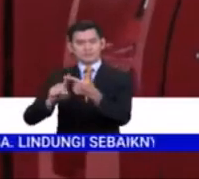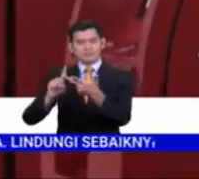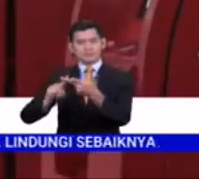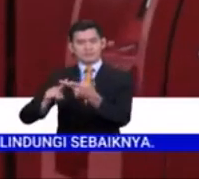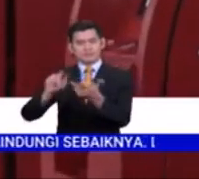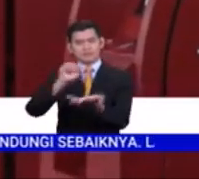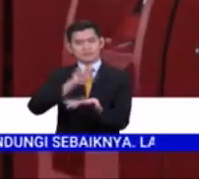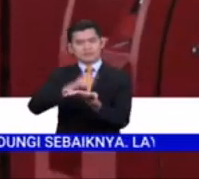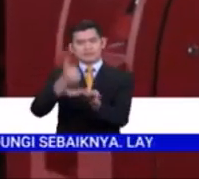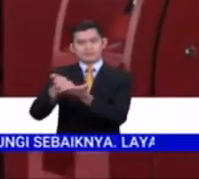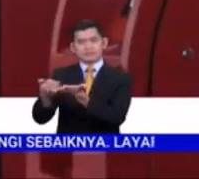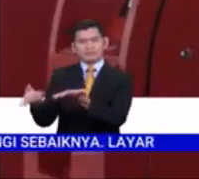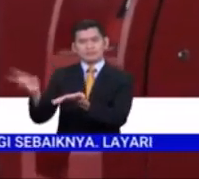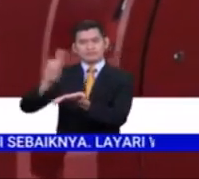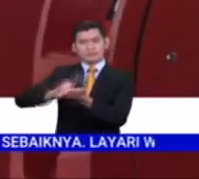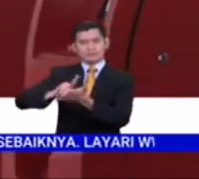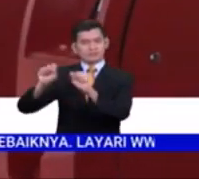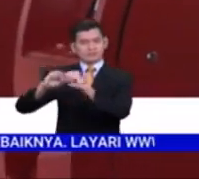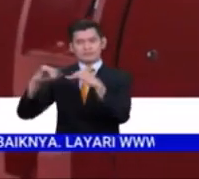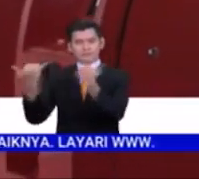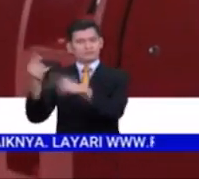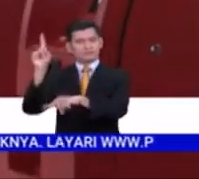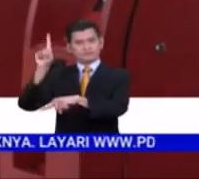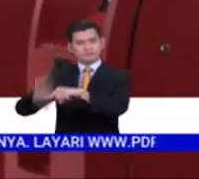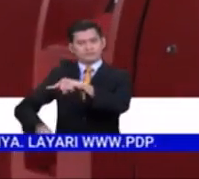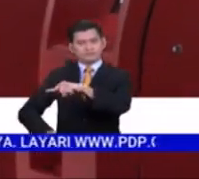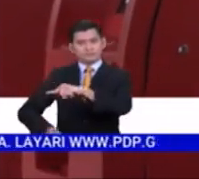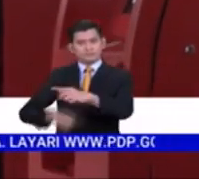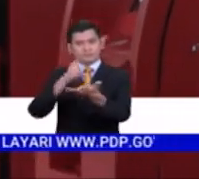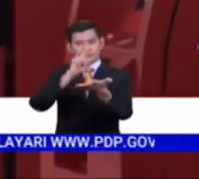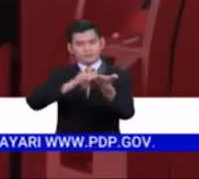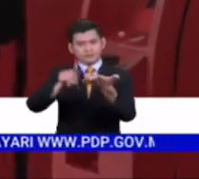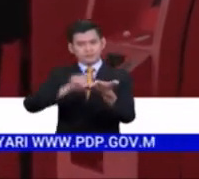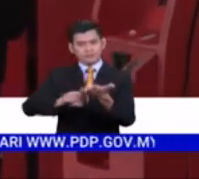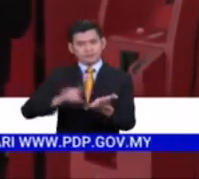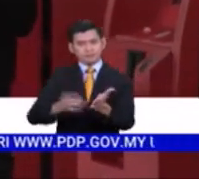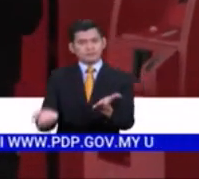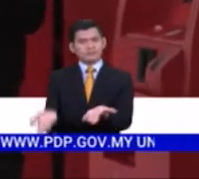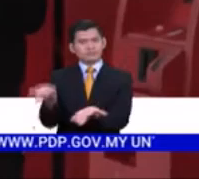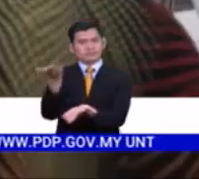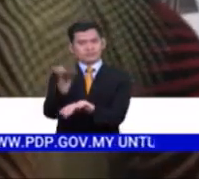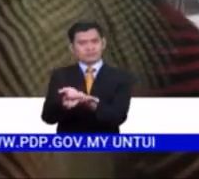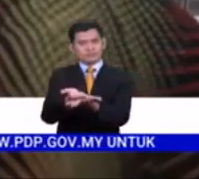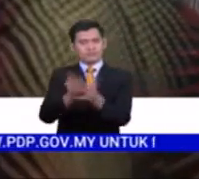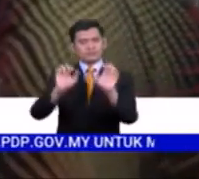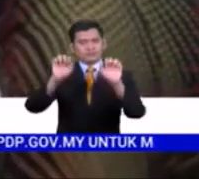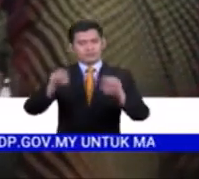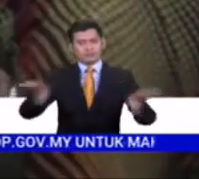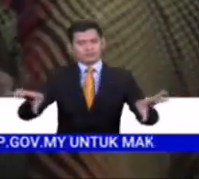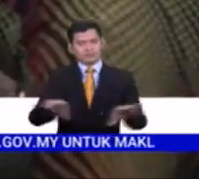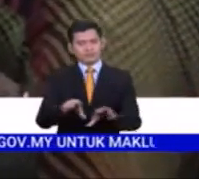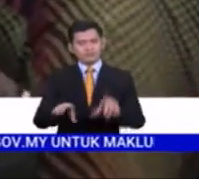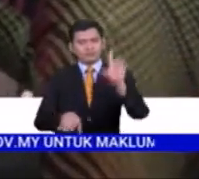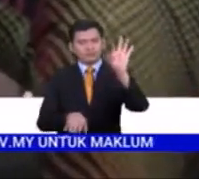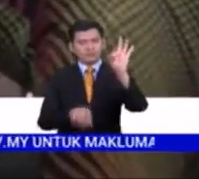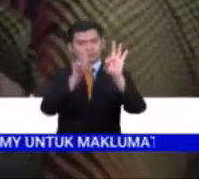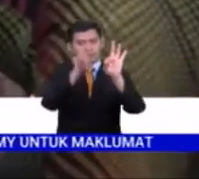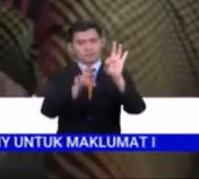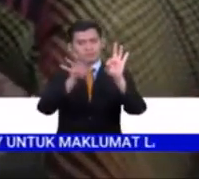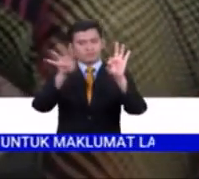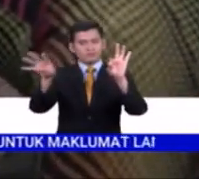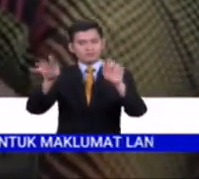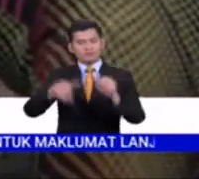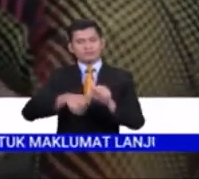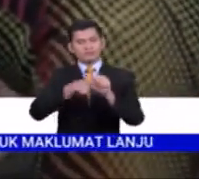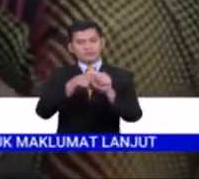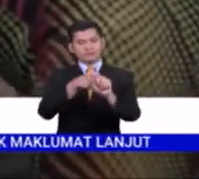didaftarkan di bawah nama syarikat tidak dibenarkan. Semakan status permohonan boleh dibuat bermula 9 April melalui portal yang